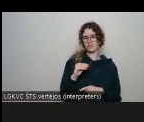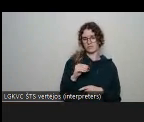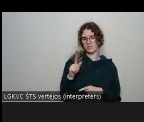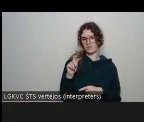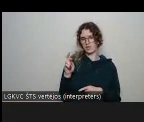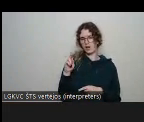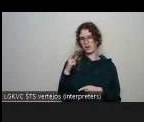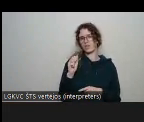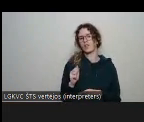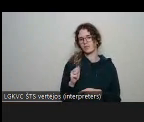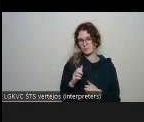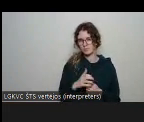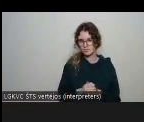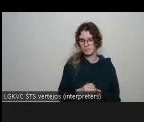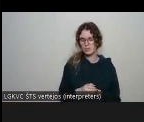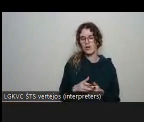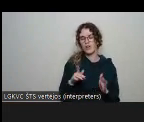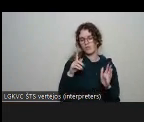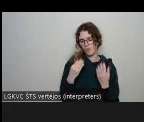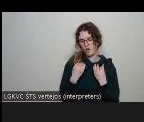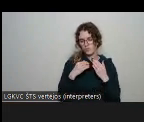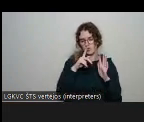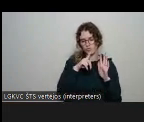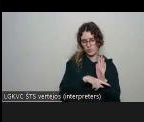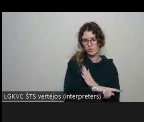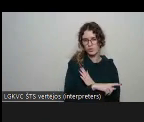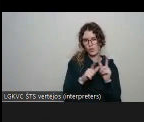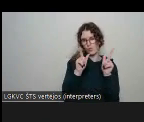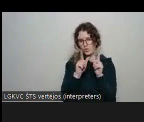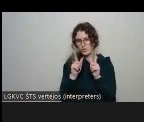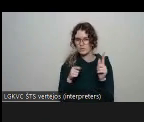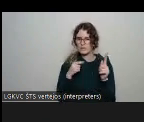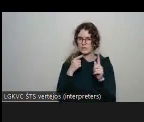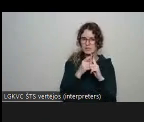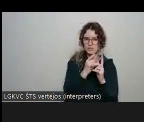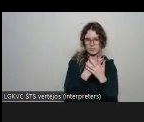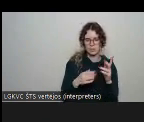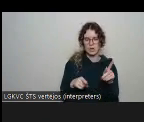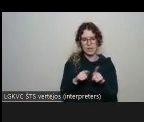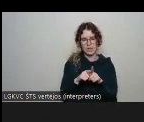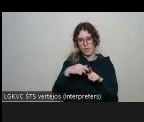ir konkretų mokymosi turinį ir jokių būdų nepamirštant vertinimo.